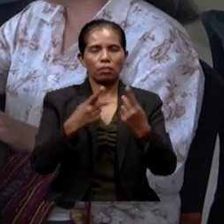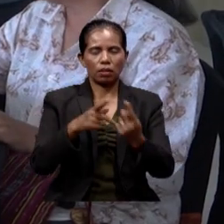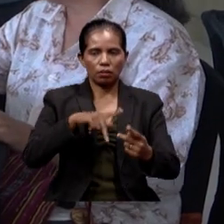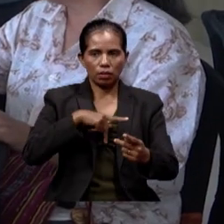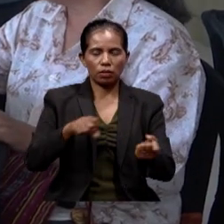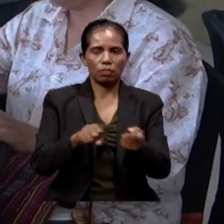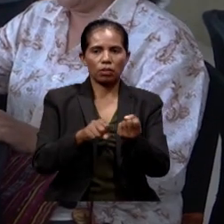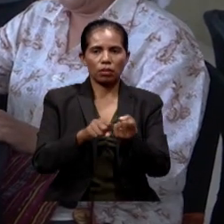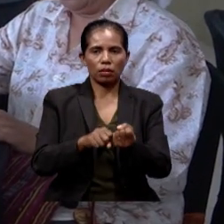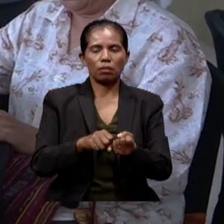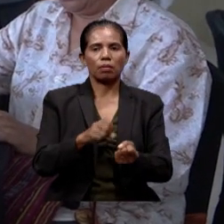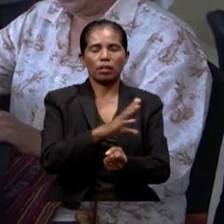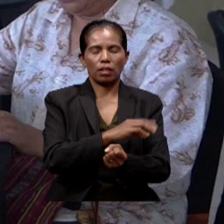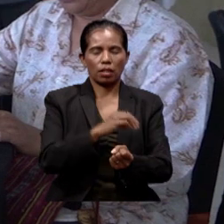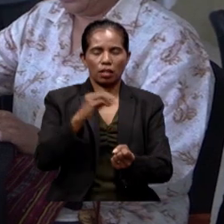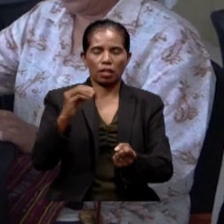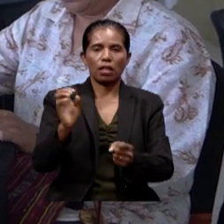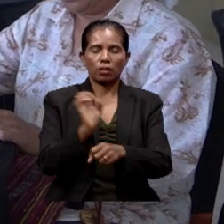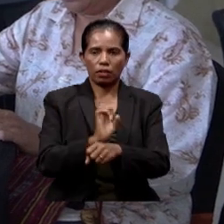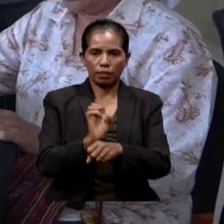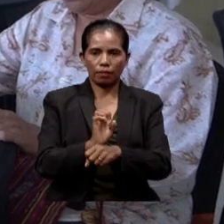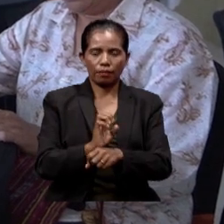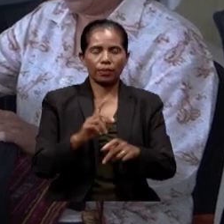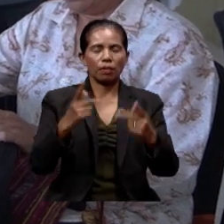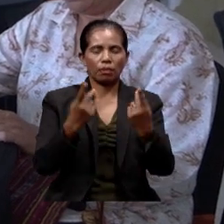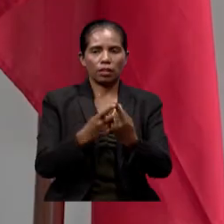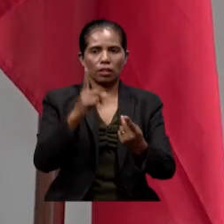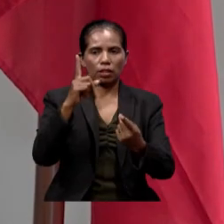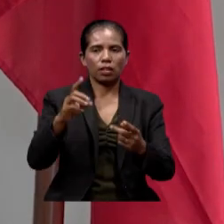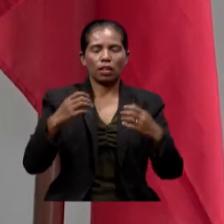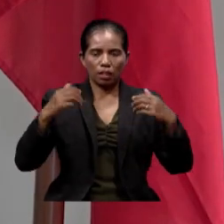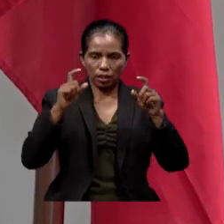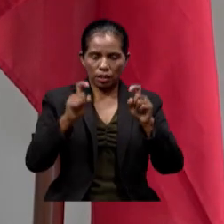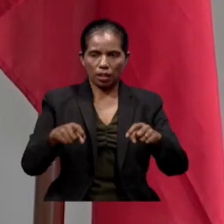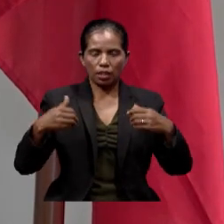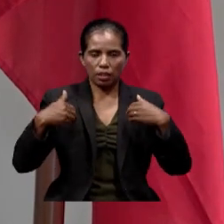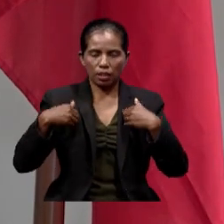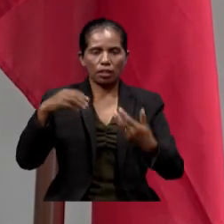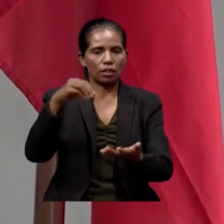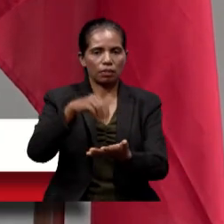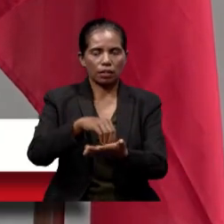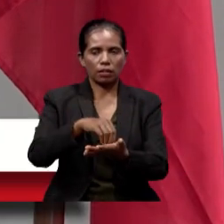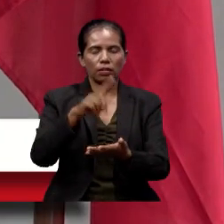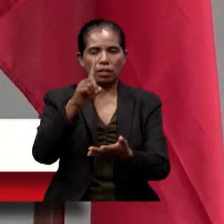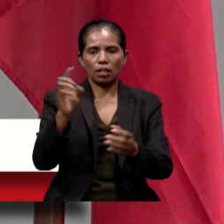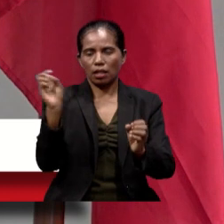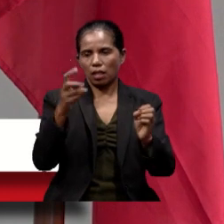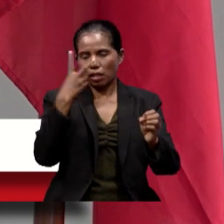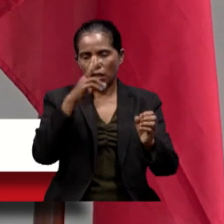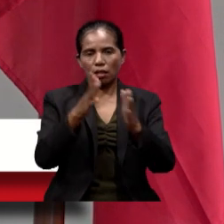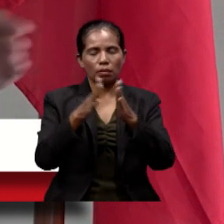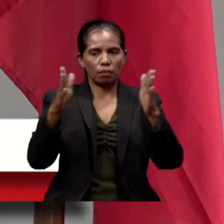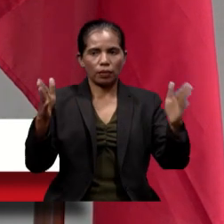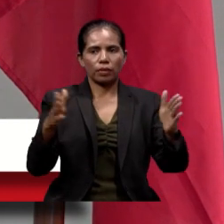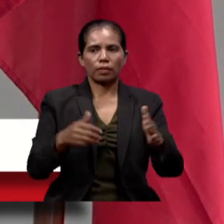economia. Empresário ida tem que investimento ida. La hareba bot ki ko na to ko